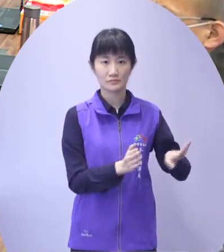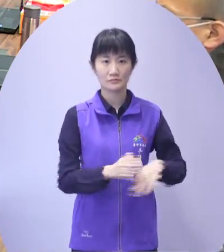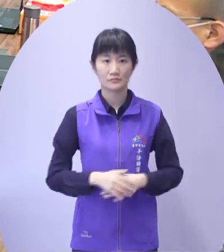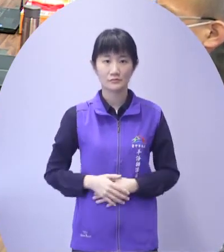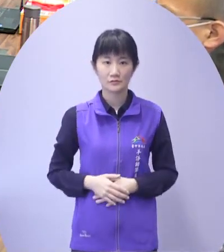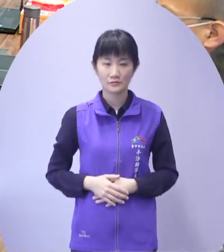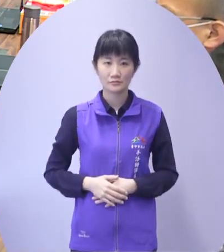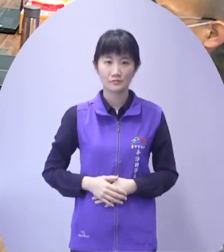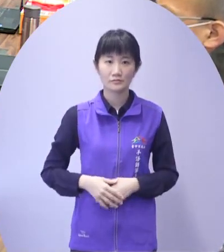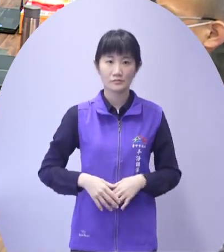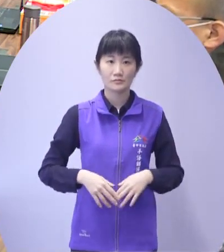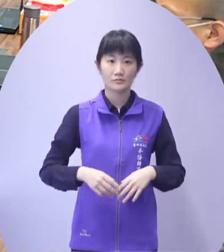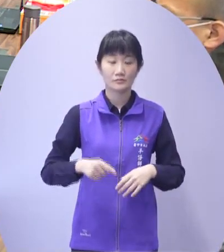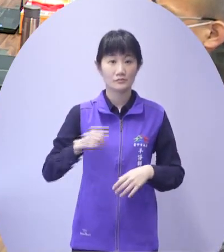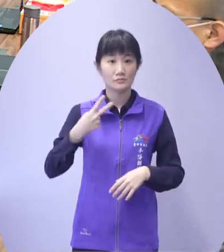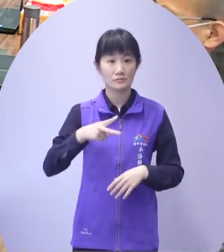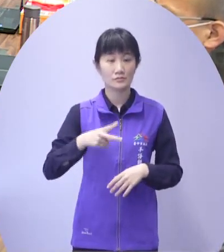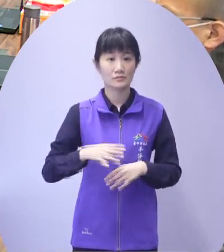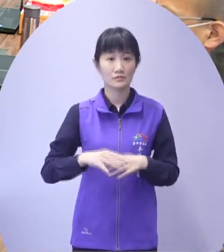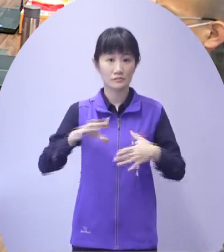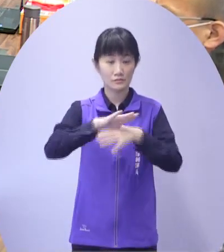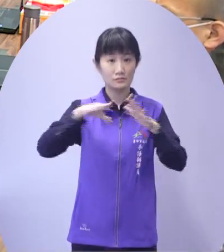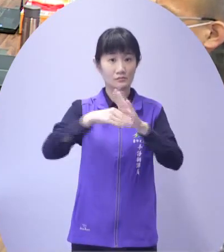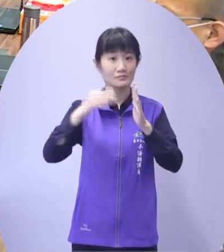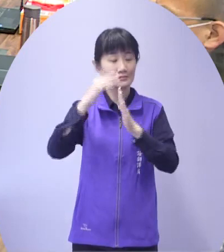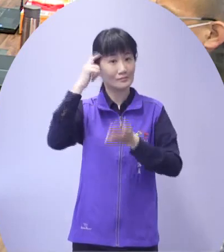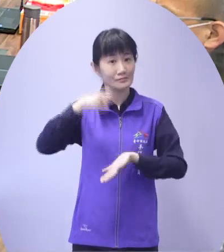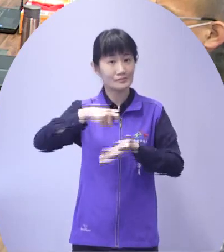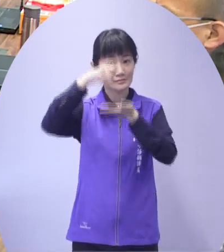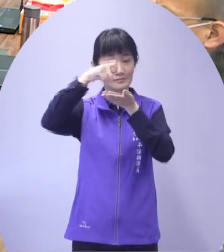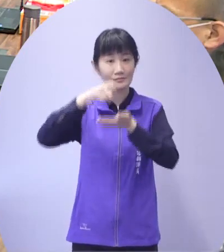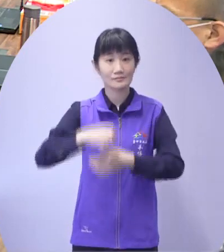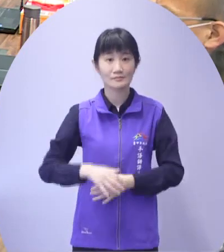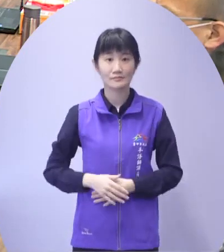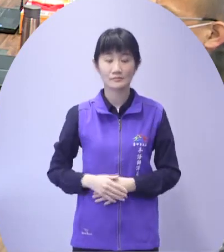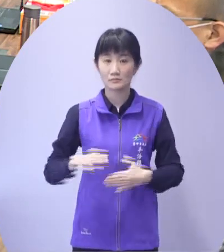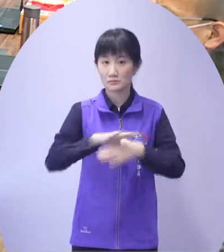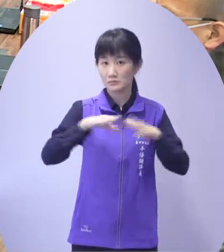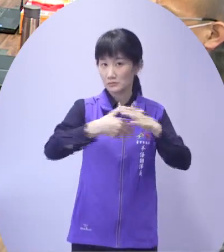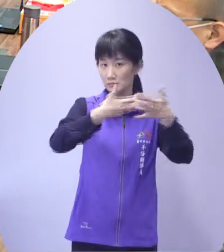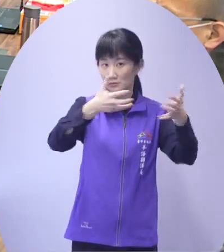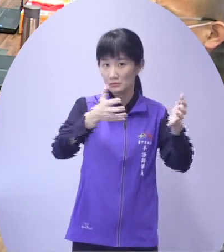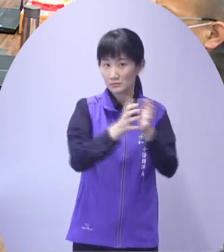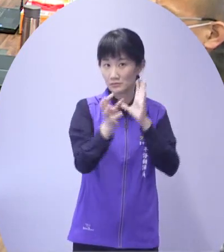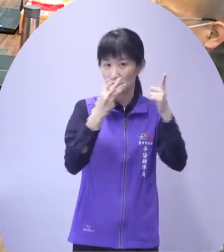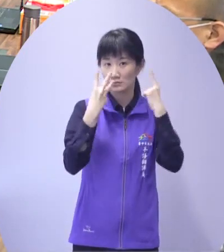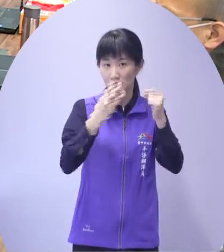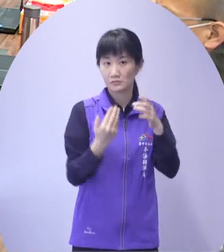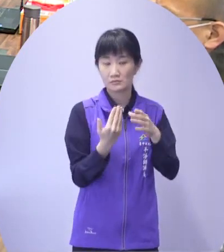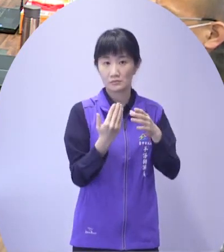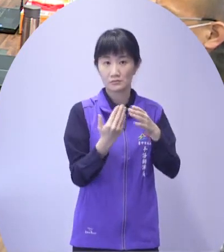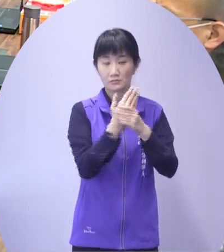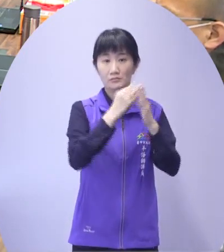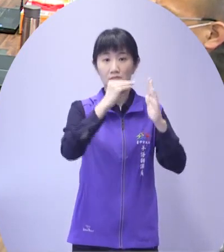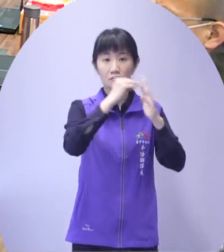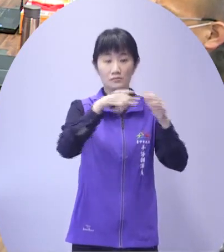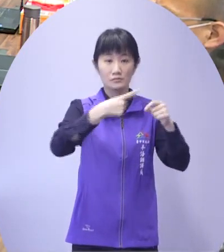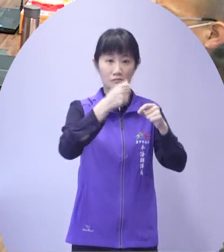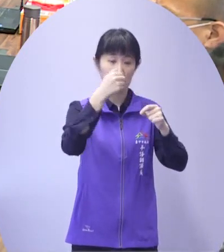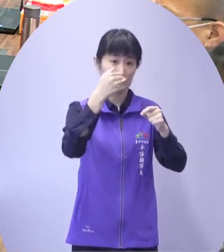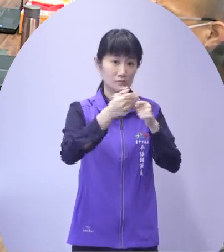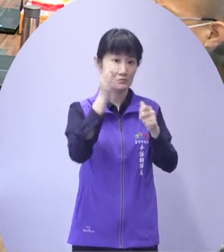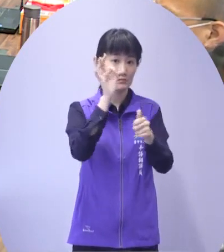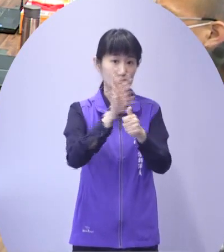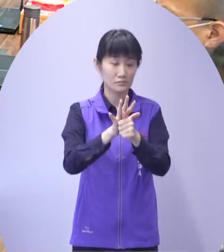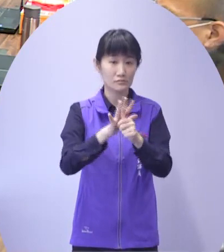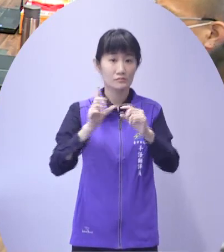电文01，提案机关文化局，案由文化部文化资产局109年度补助